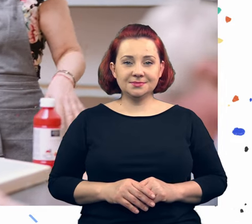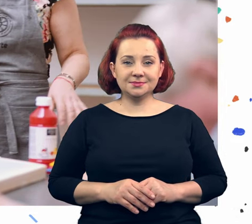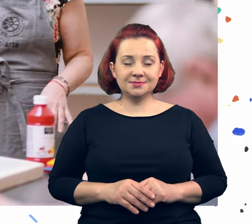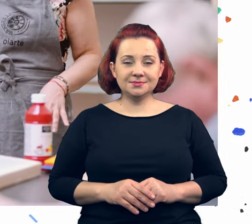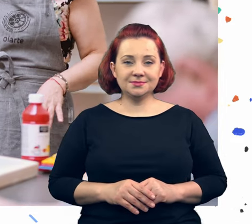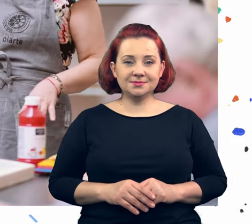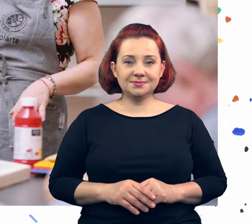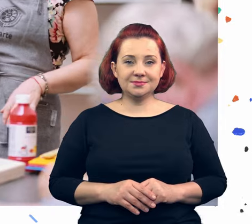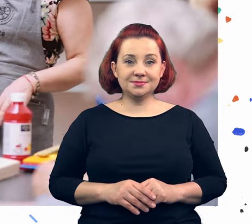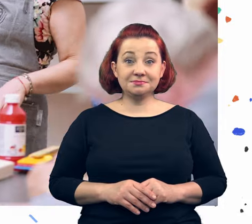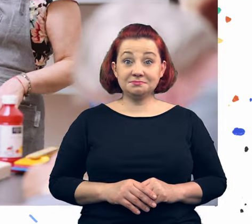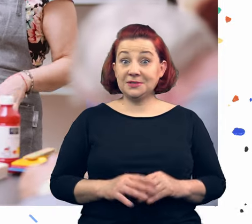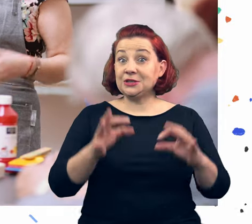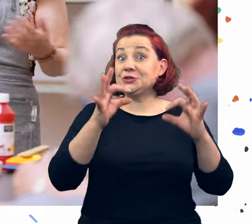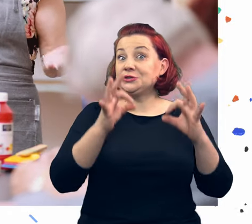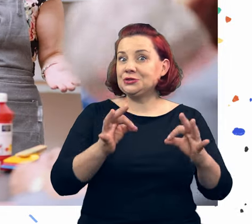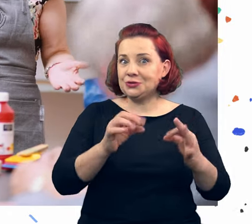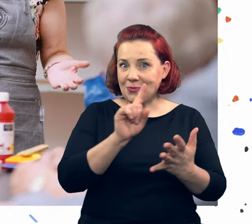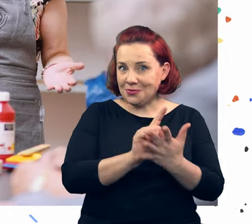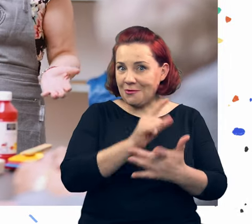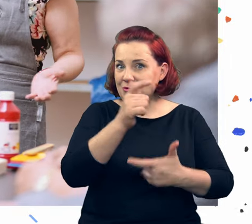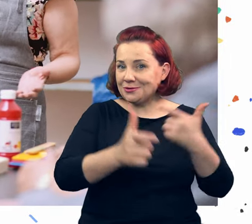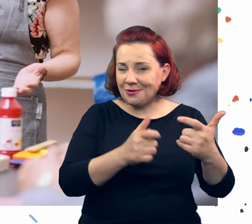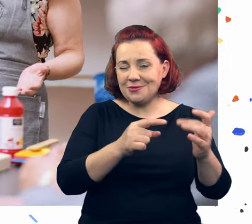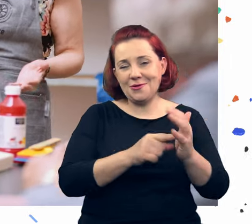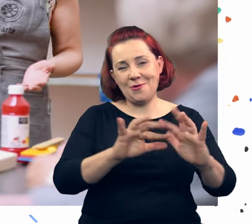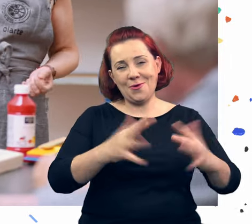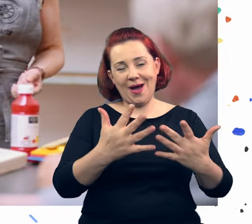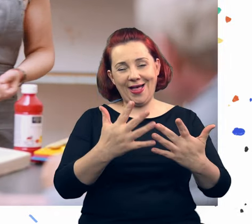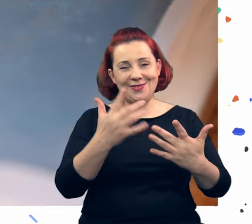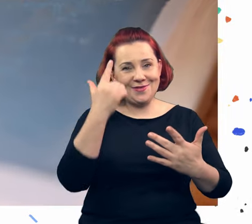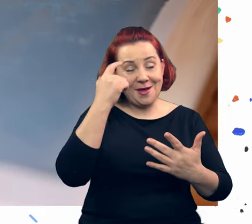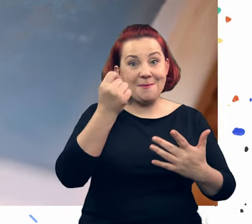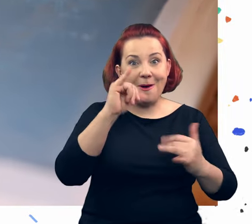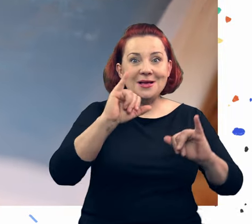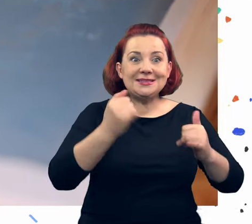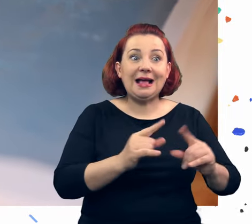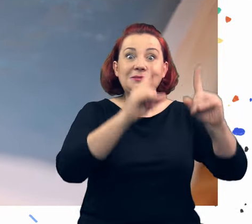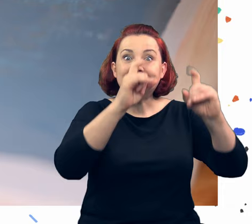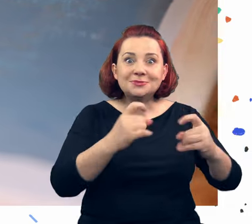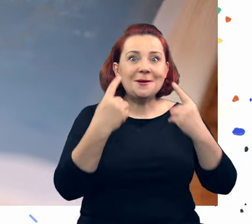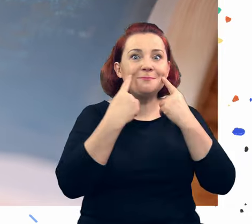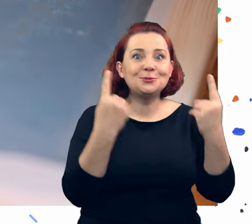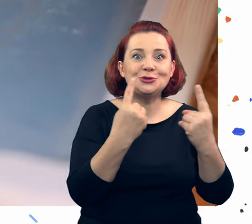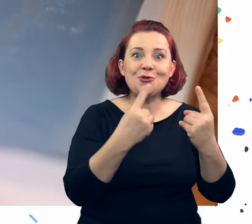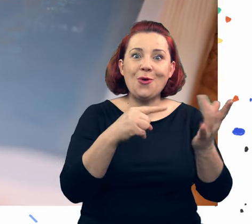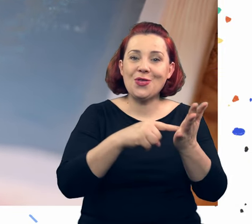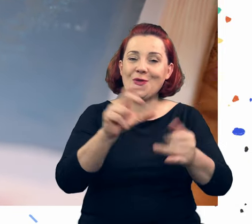To, co dziś zrobiliśmy, to bardzo prosty pomysł na rozpoczęcie przygody z drukiem sitowym.